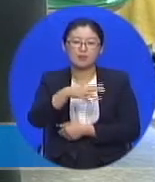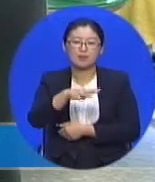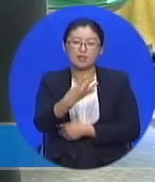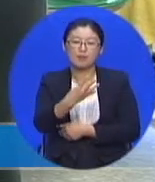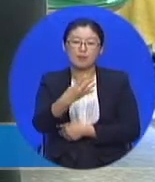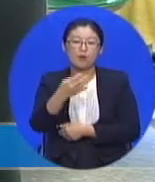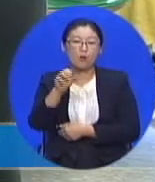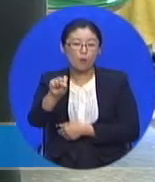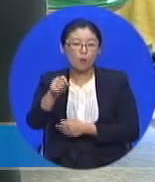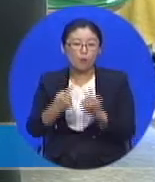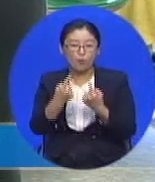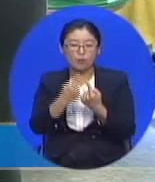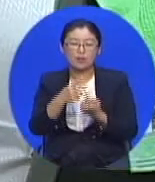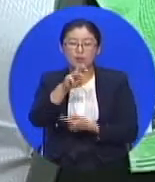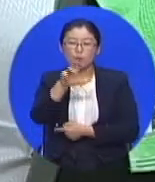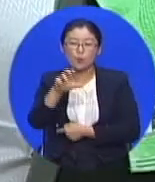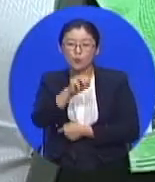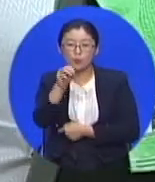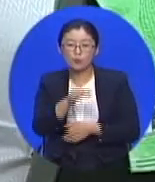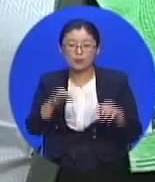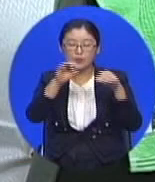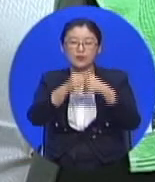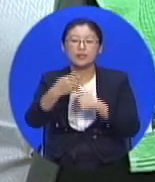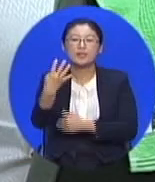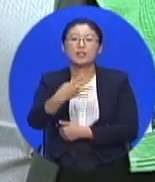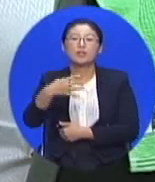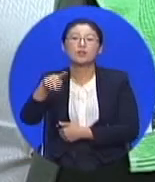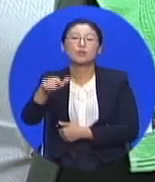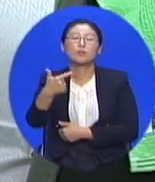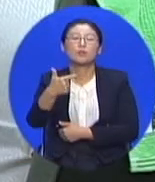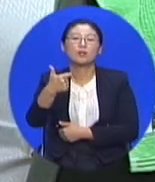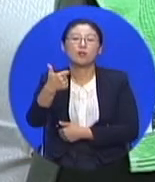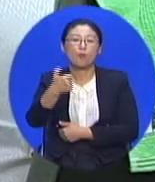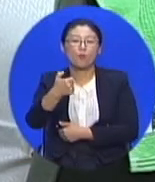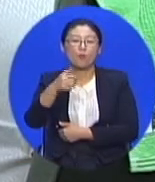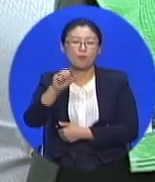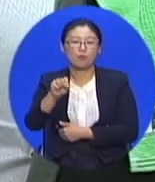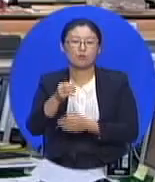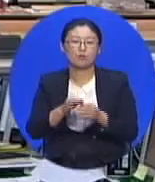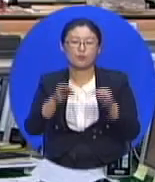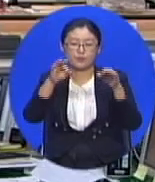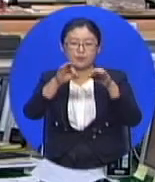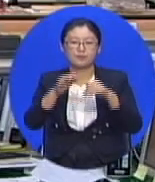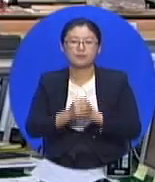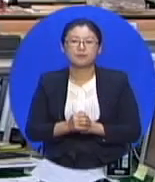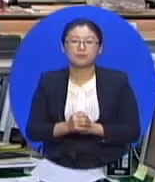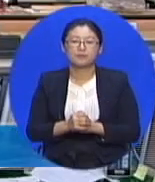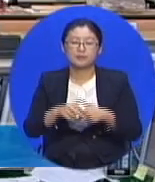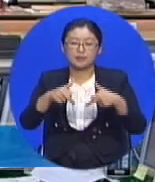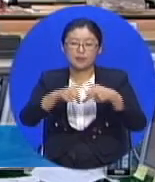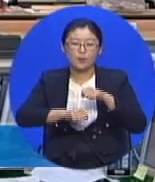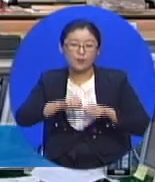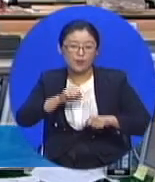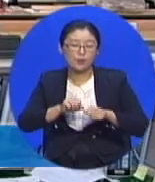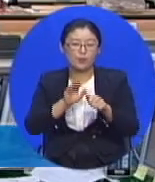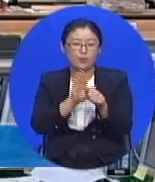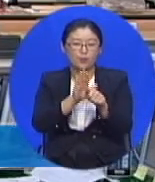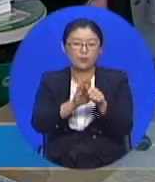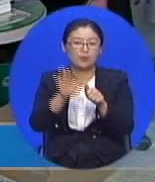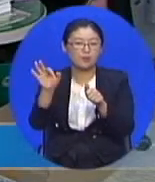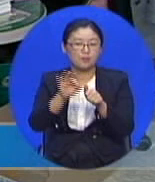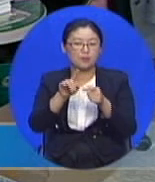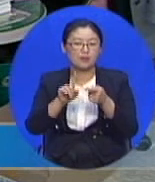원보다 35% 증가한 4,660억 원으로 확정됐습니다. 또한 장애인 활동지원급여에